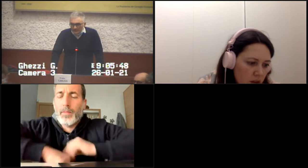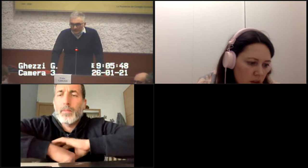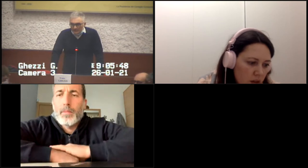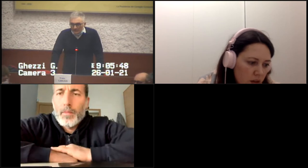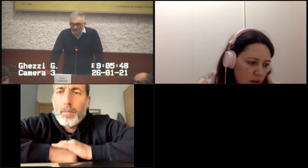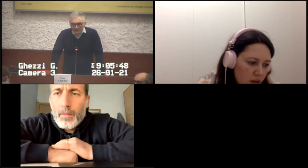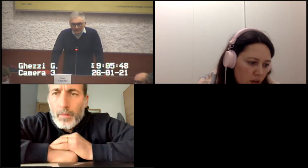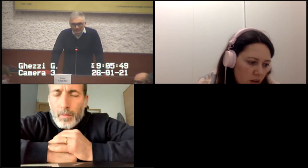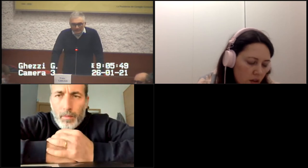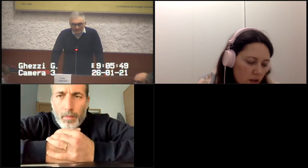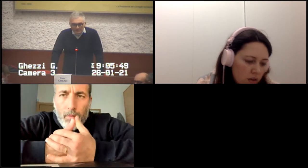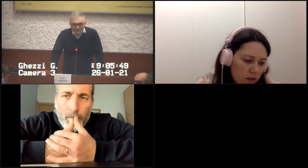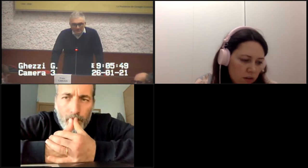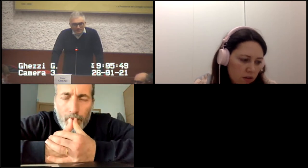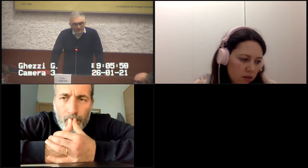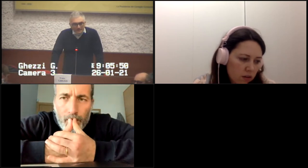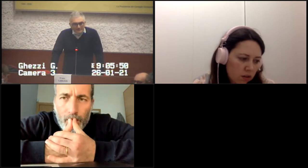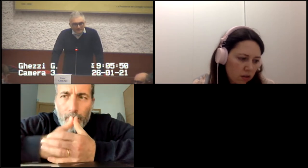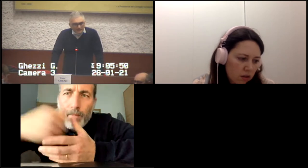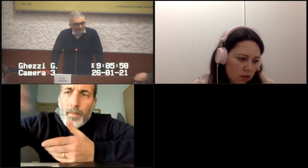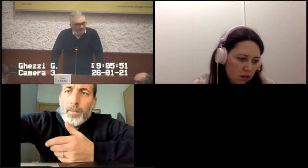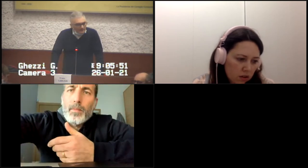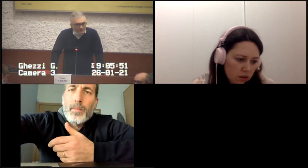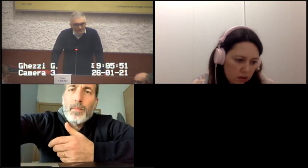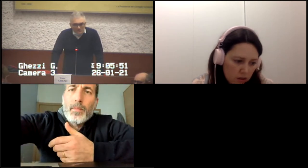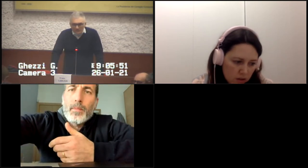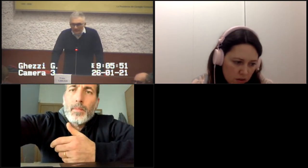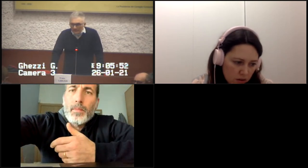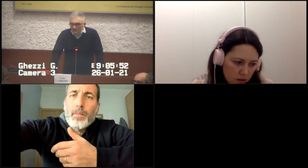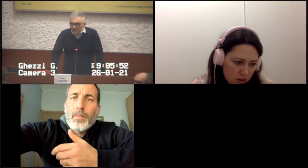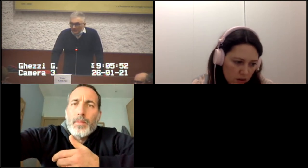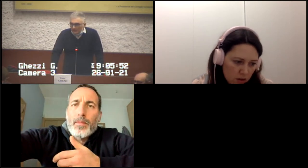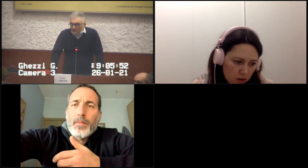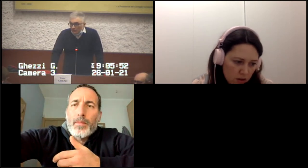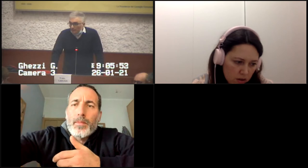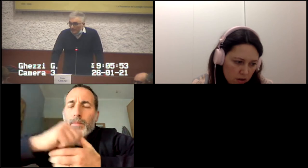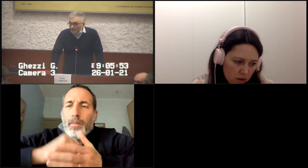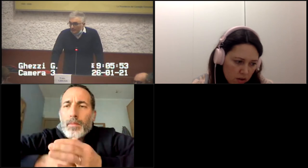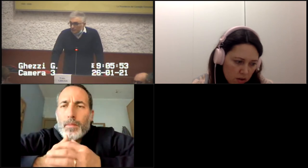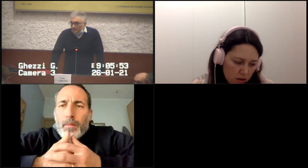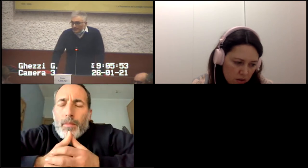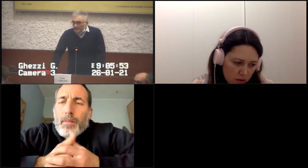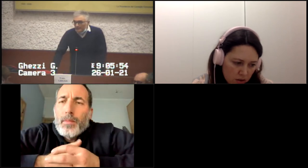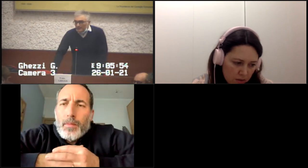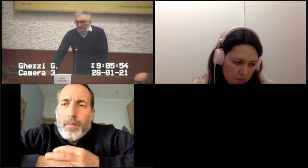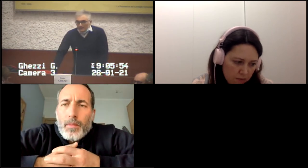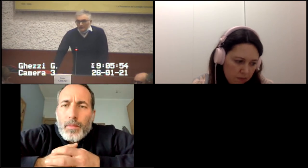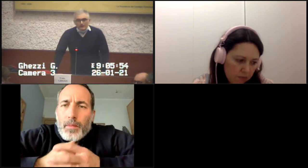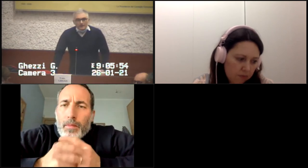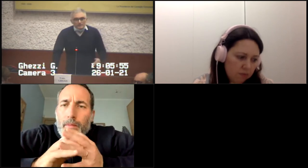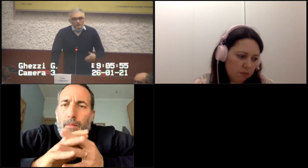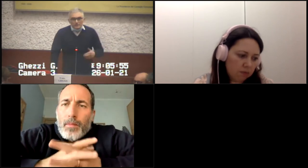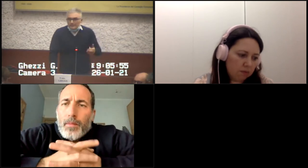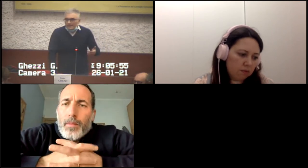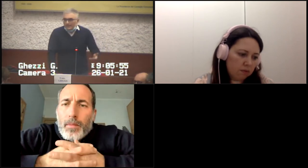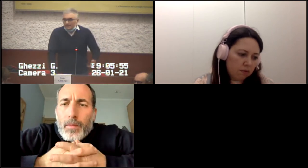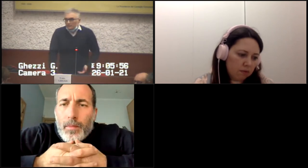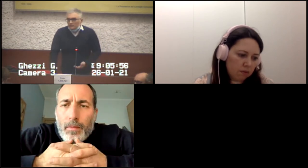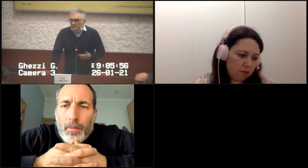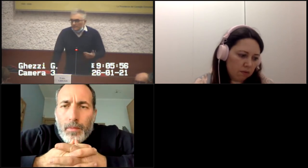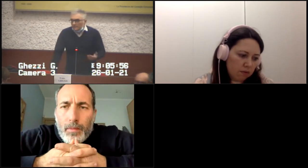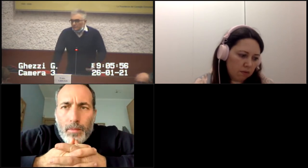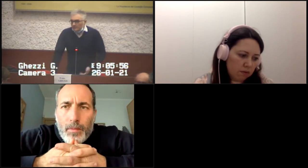all'interno dei nostri gruppi così di maggioranza, anche agli amici politici, noi non dobbiamo ragionare a